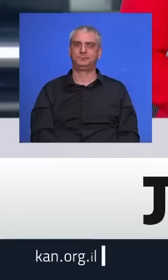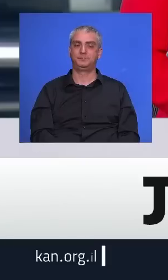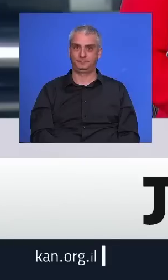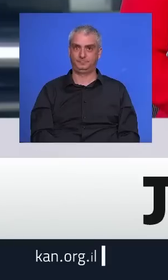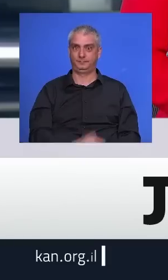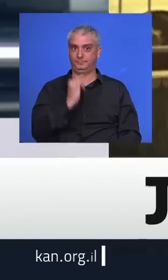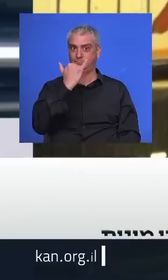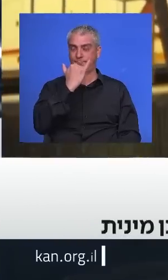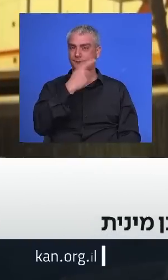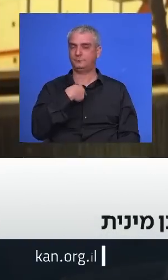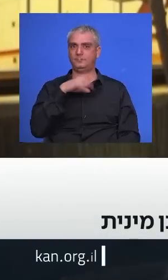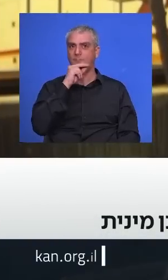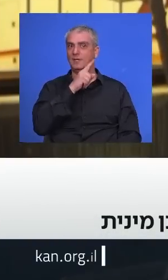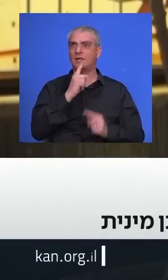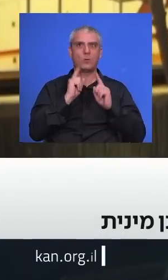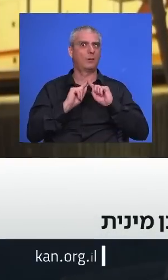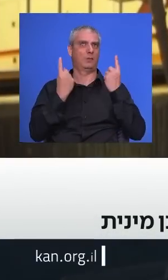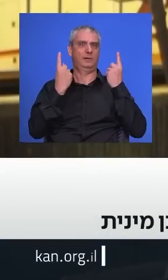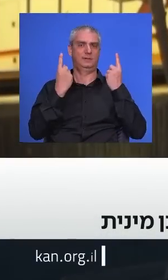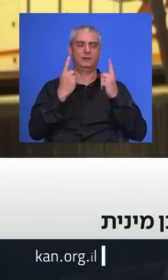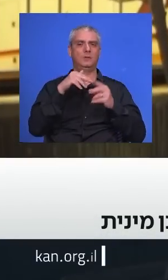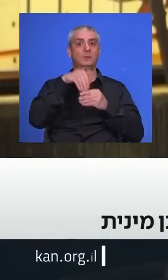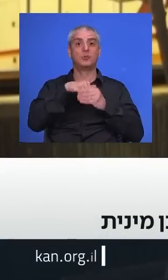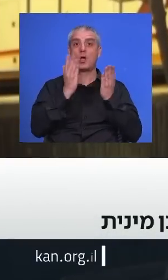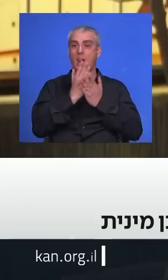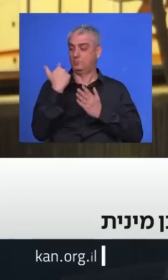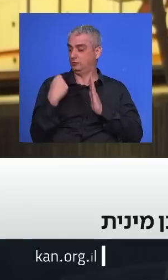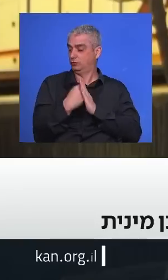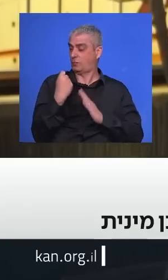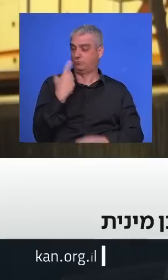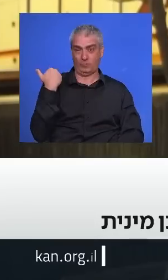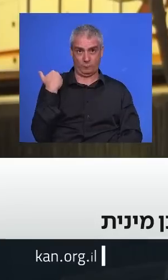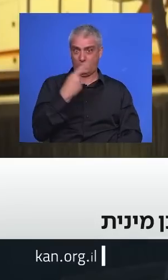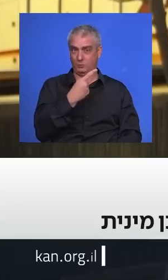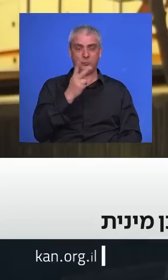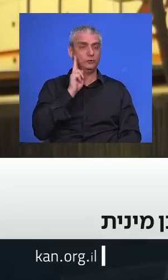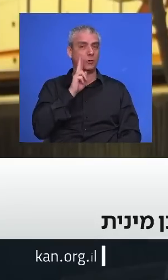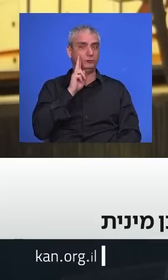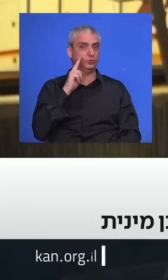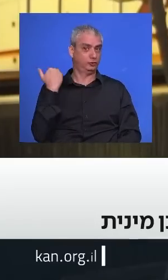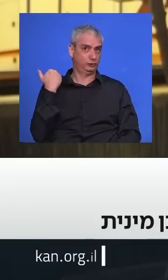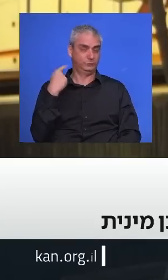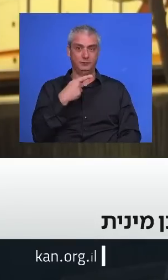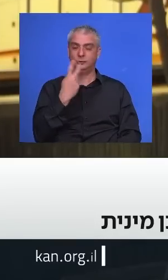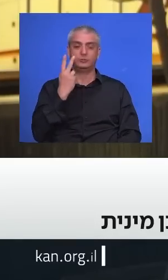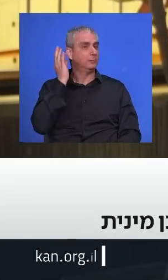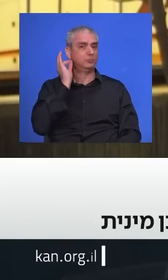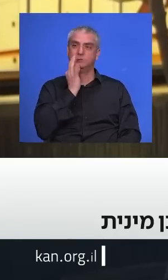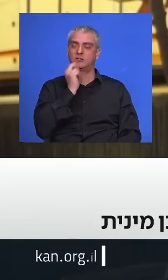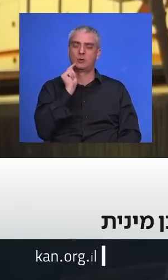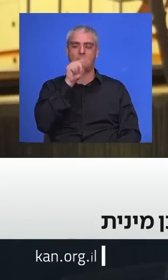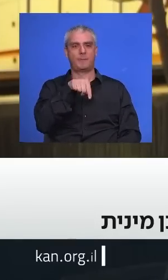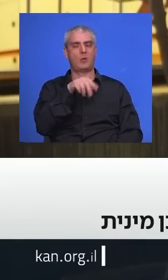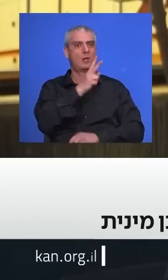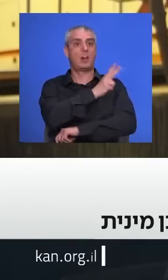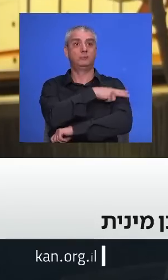נכון מיכל, אנחנו מדברים על אירוע חריג שמתרחש באילת בסוף השבוע, אנחנו מדברים על יום שישי האחרון, שתי צעירות שמגיעות לתחנת